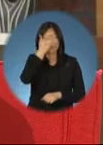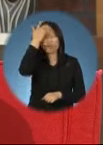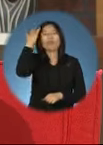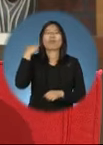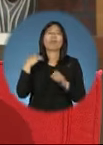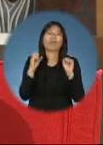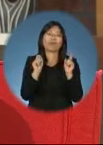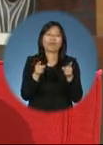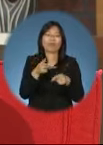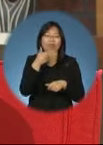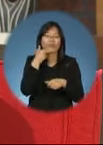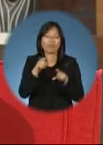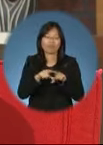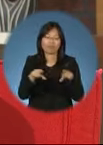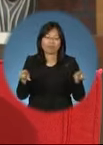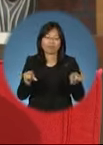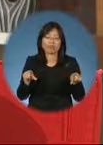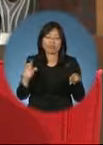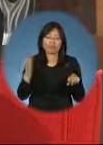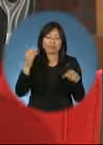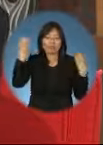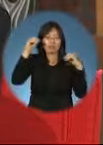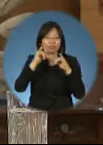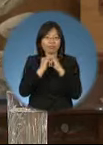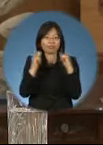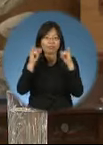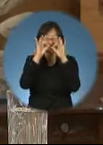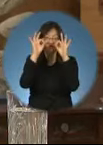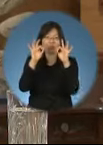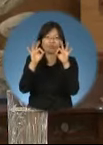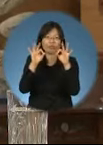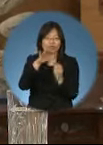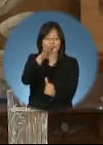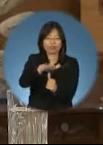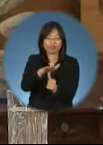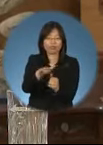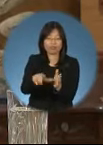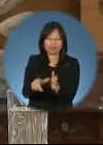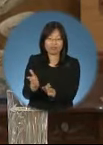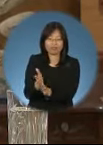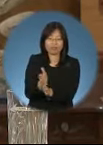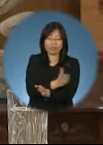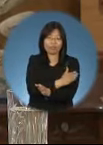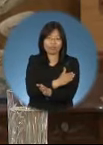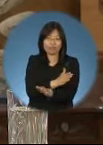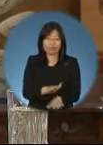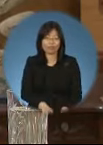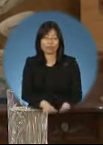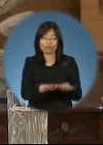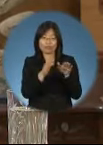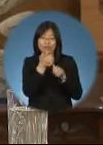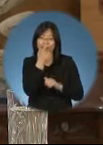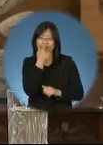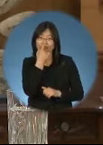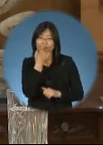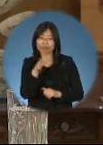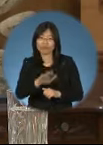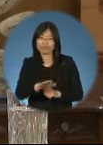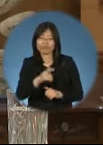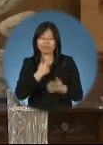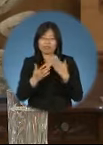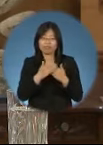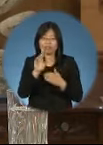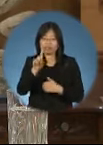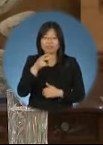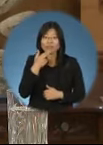없었어요. 아니, 보통 요즘 무용 하시는 분들은 뭐 아주 꼬마 때, 어렸을 때부터 하지 않습니까? 근데. 그렇죠. 그런 경험이